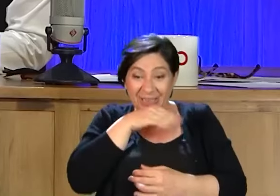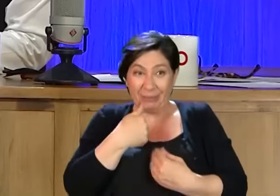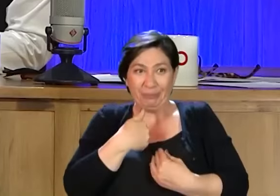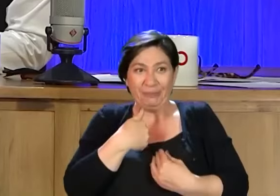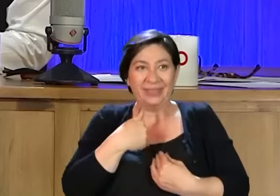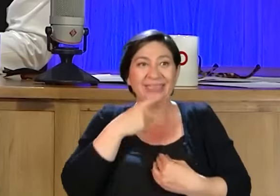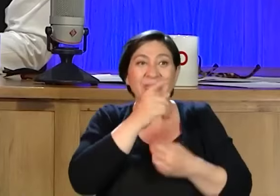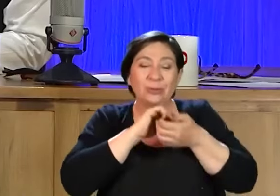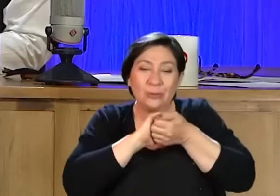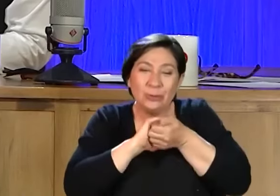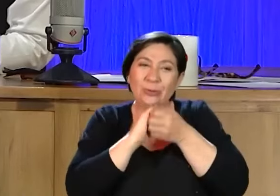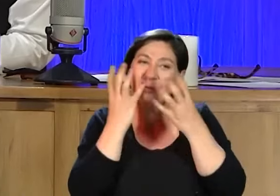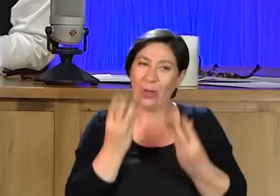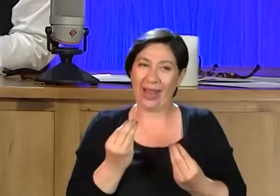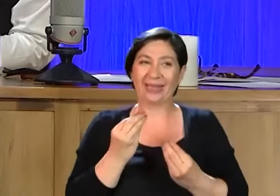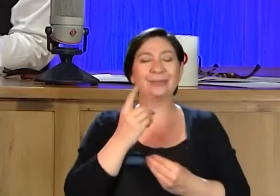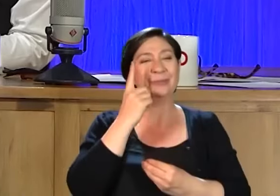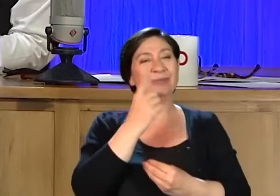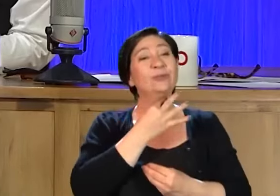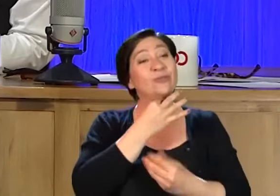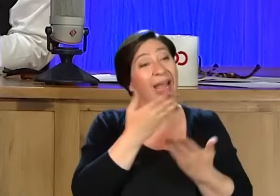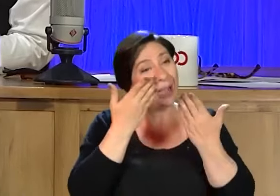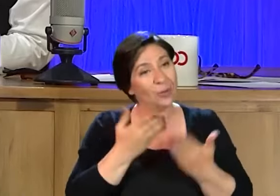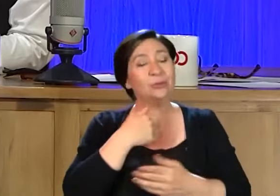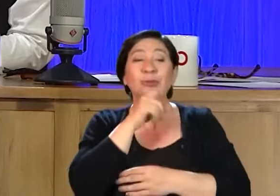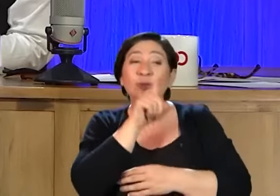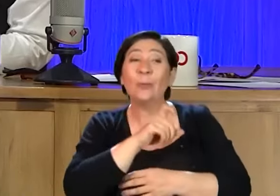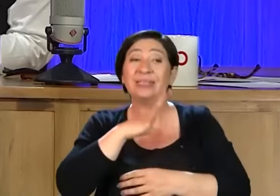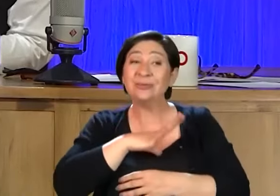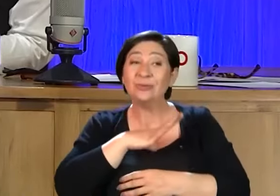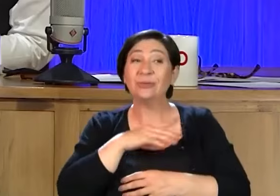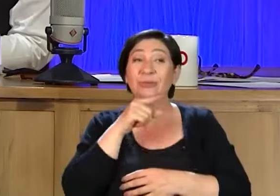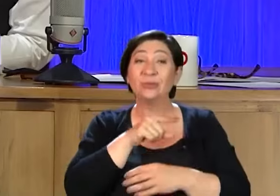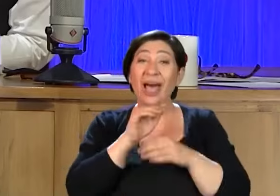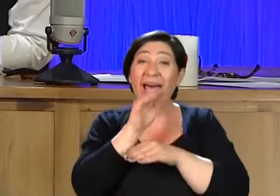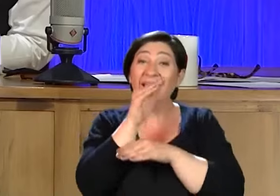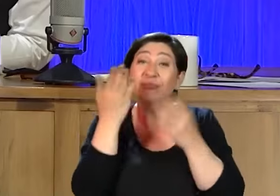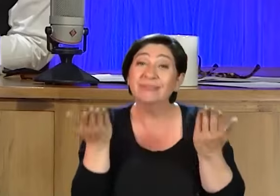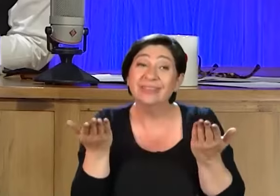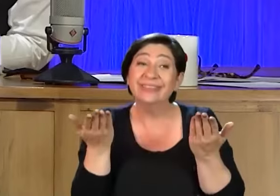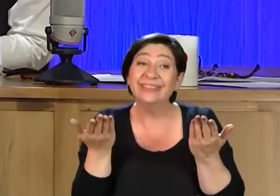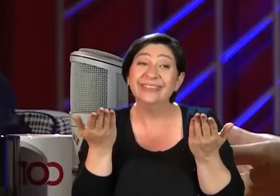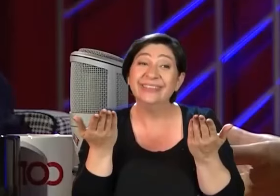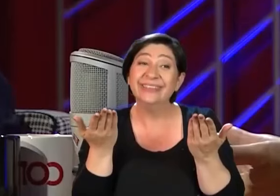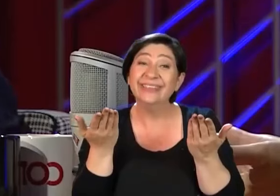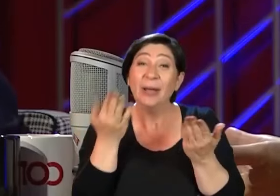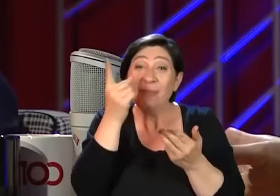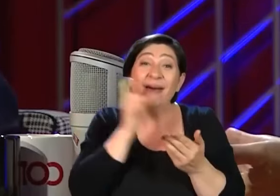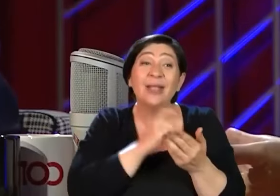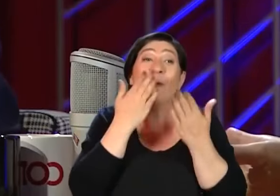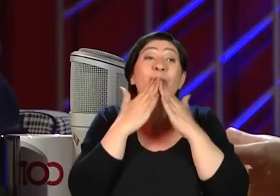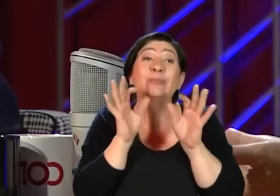ve size bir dostunuz olarak lütfeder kabul ederseniz sormak istiyorum. Ya bu da hayat mı yani?